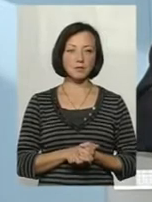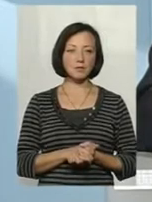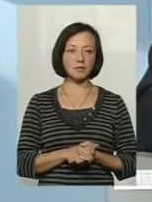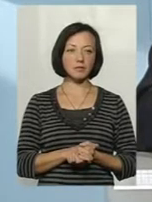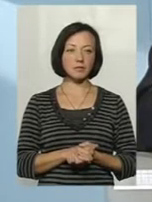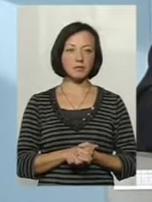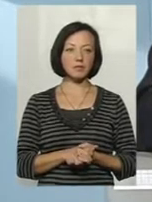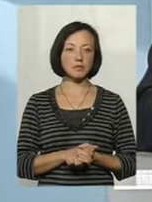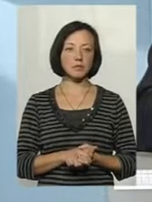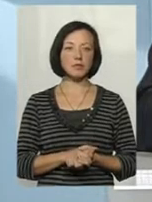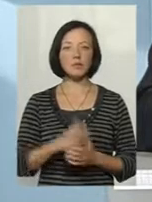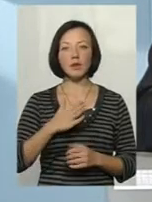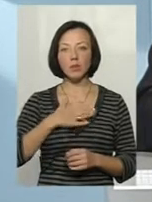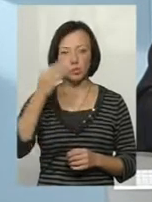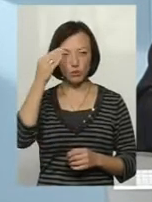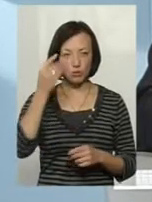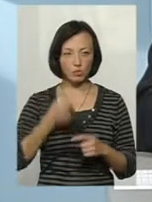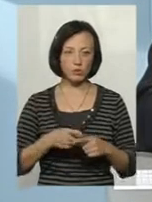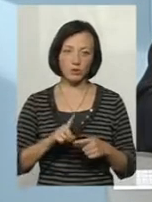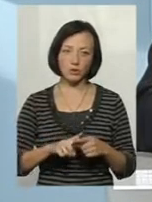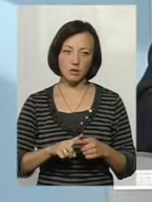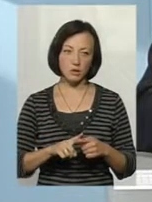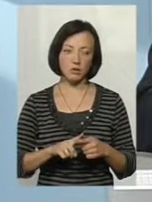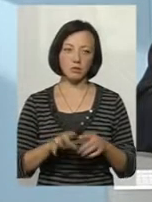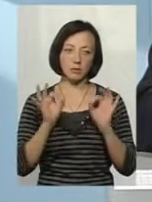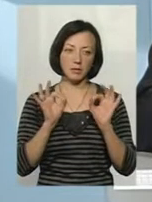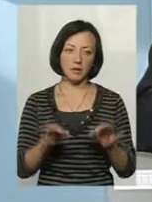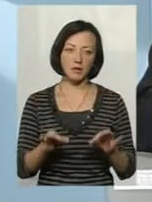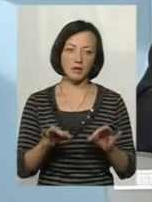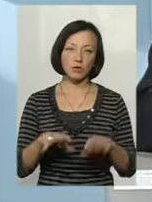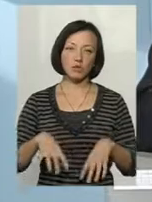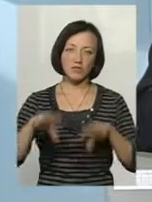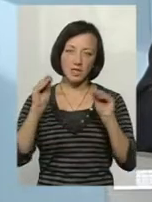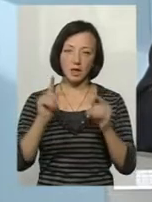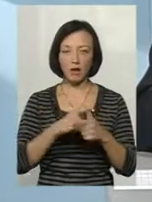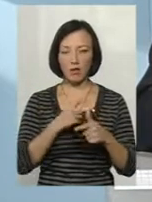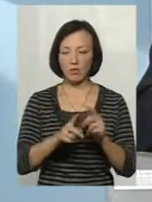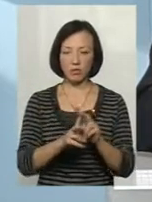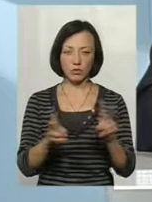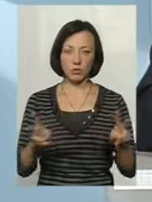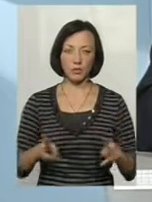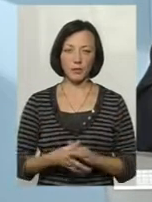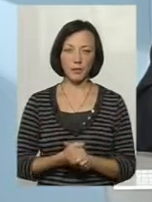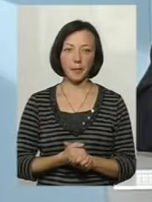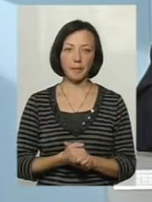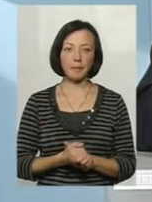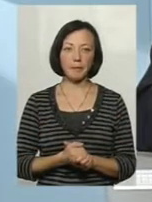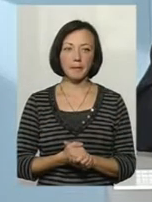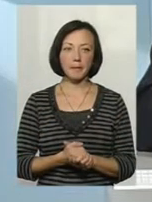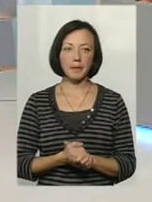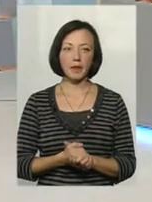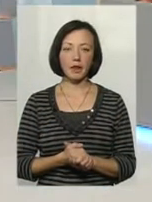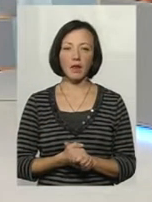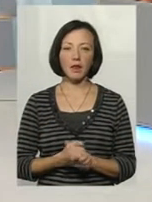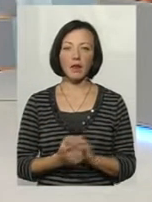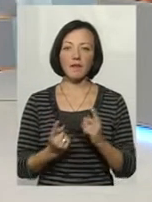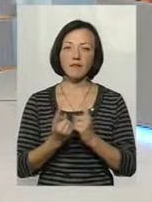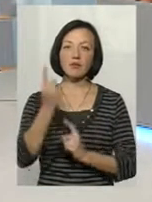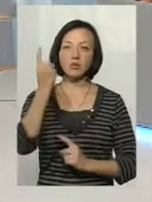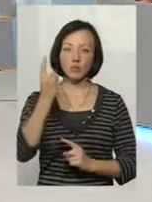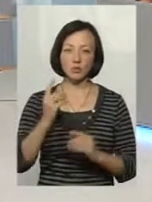приладів. Ну, з моєї точки зору, це обґрунтовано і виправдано. Відносно, от